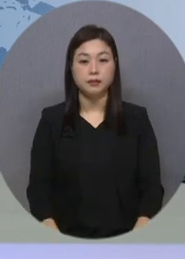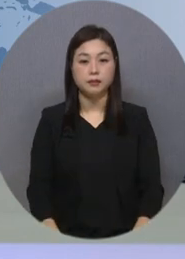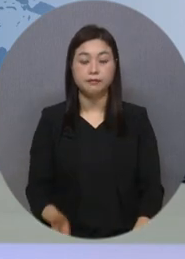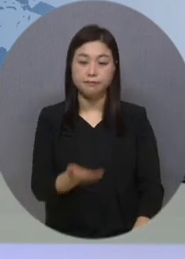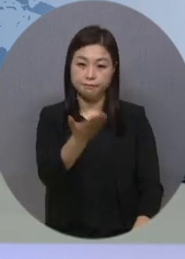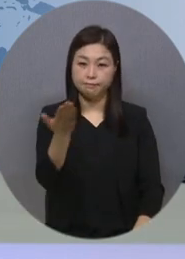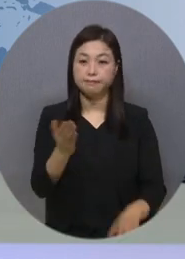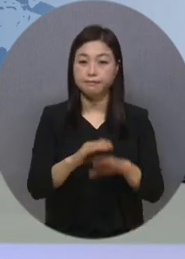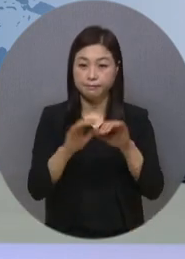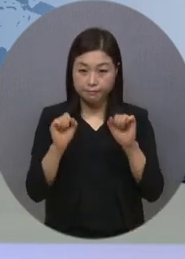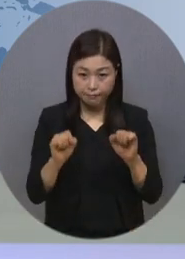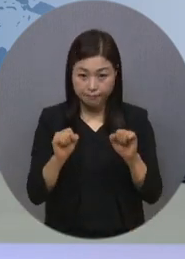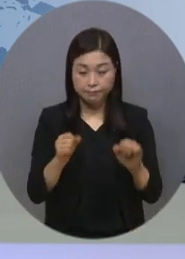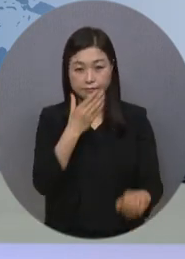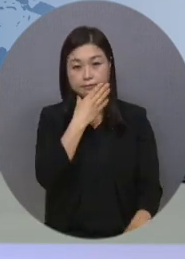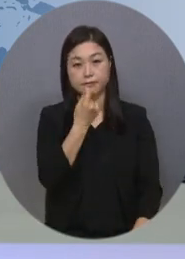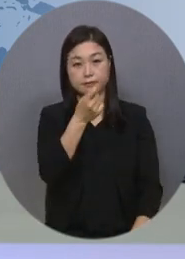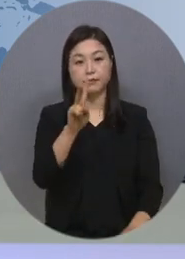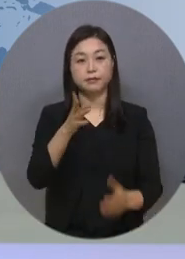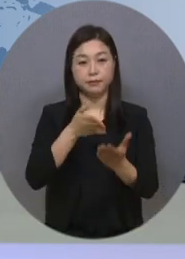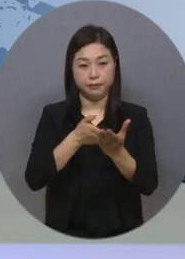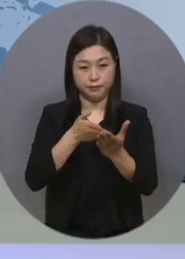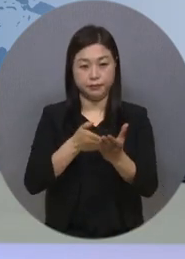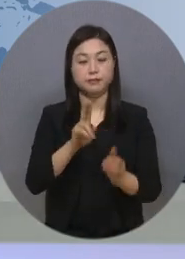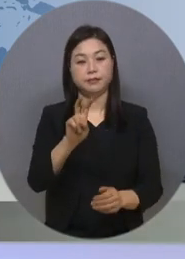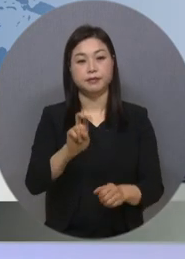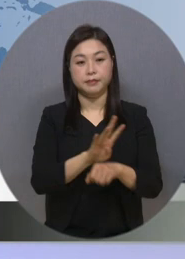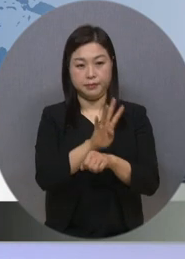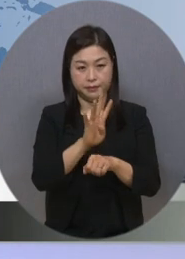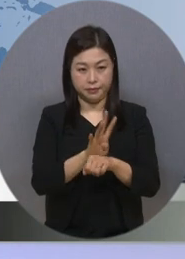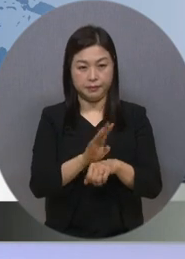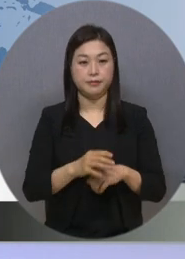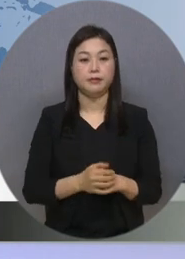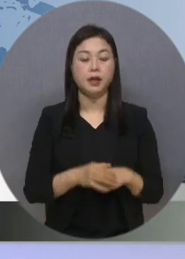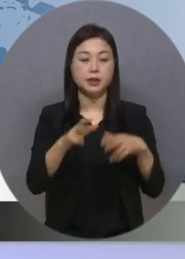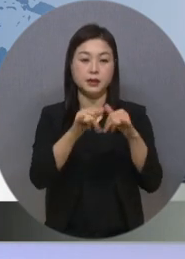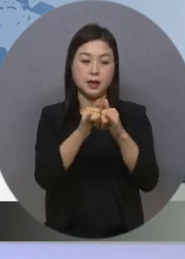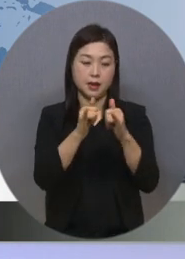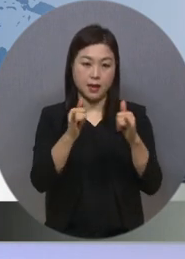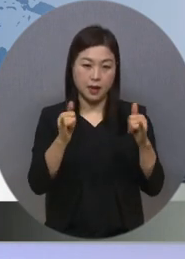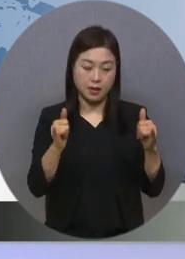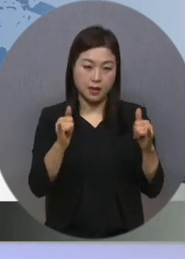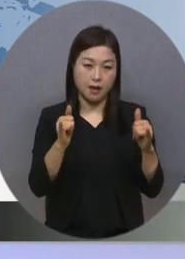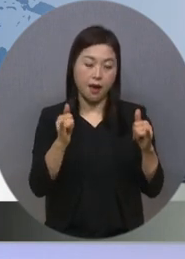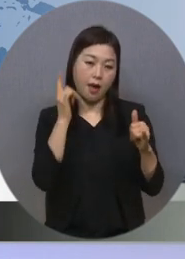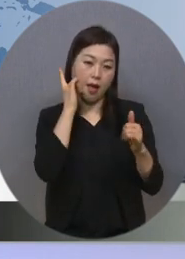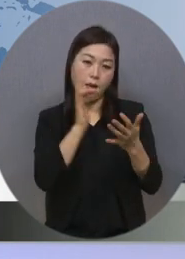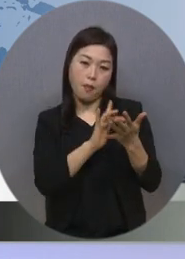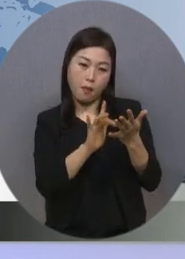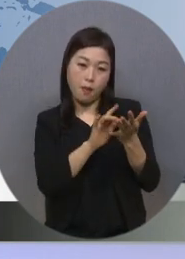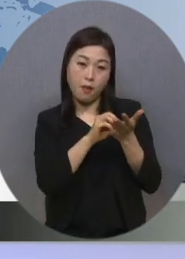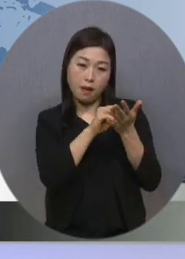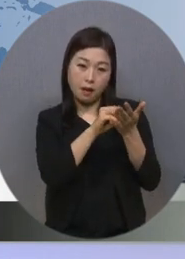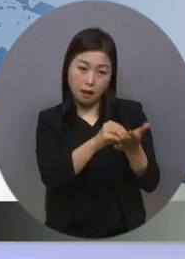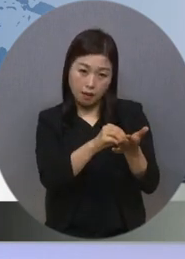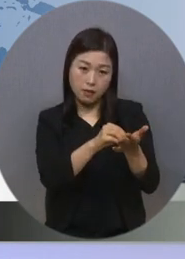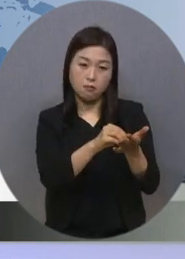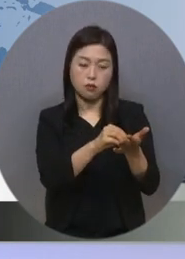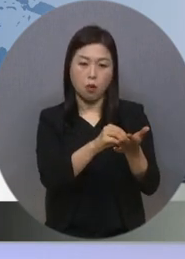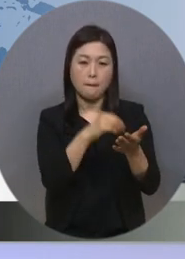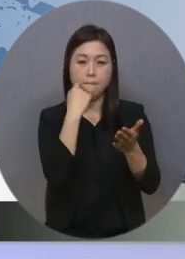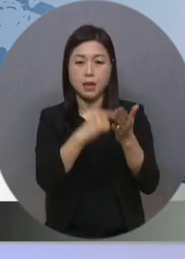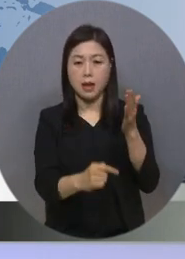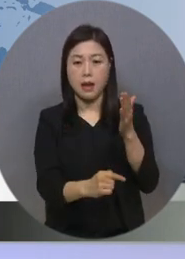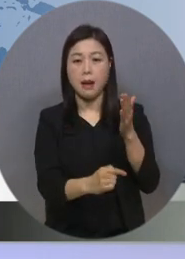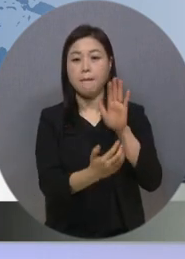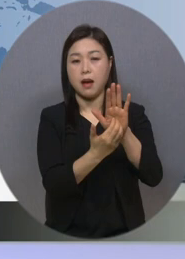시청자 여러분 안녕하십니까 복제티비 뉴스 24입니다 장애인의 스마트폰 가입과 개통 시 피해방지를 위한 법안이